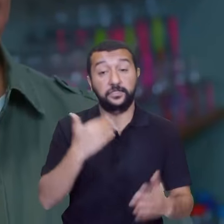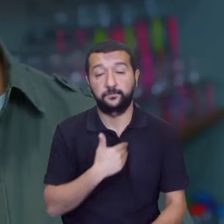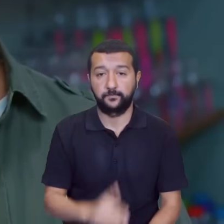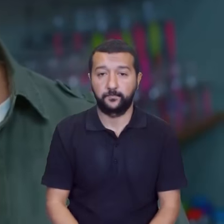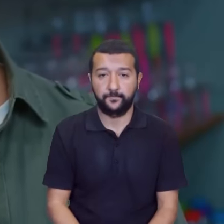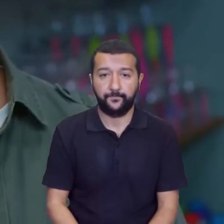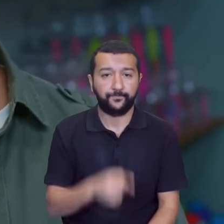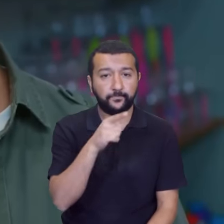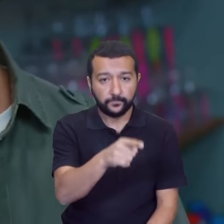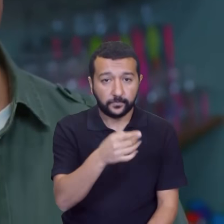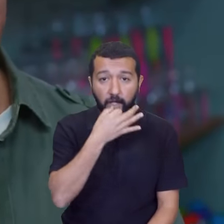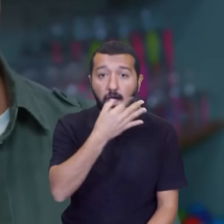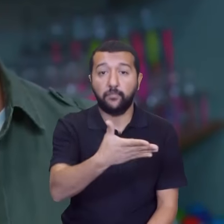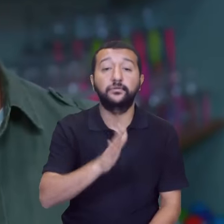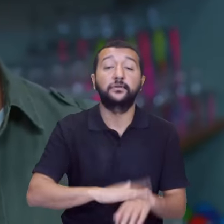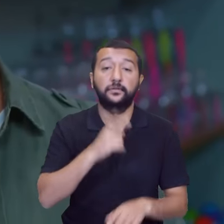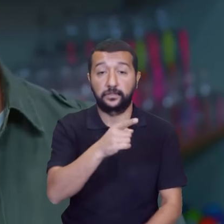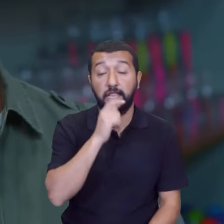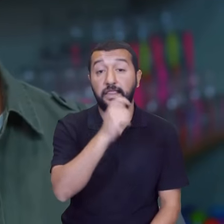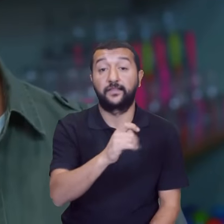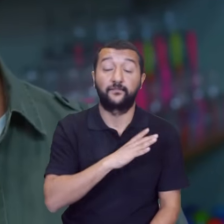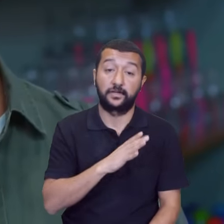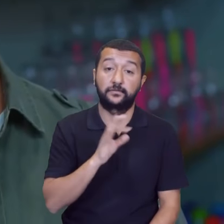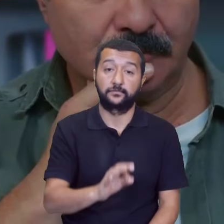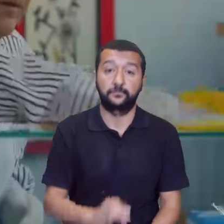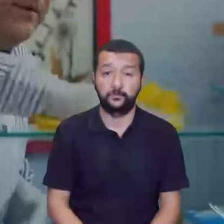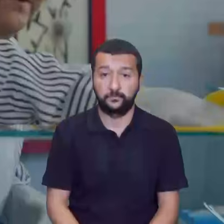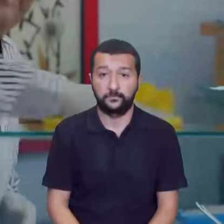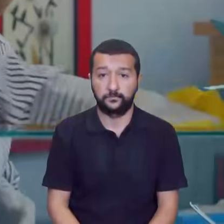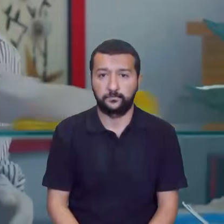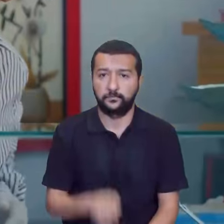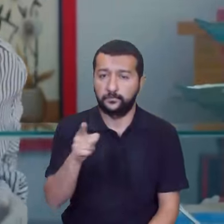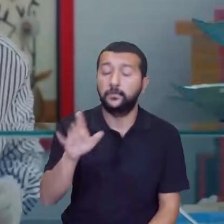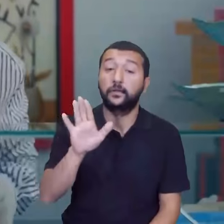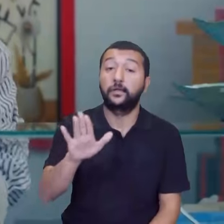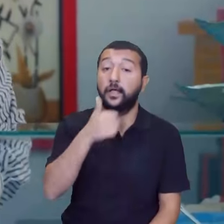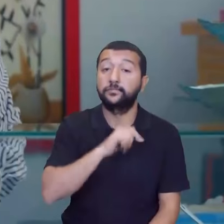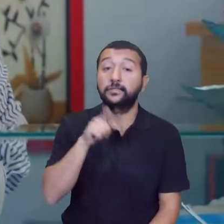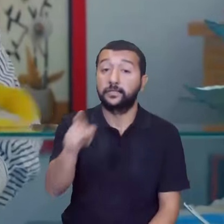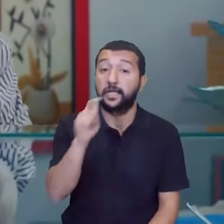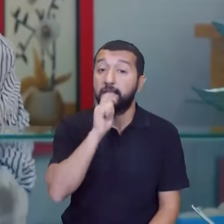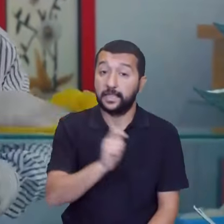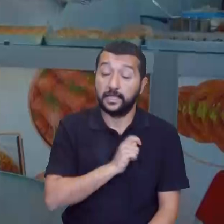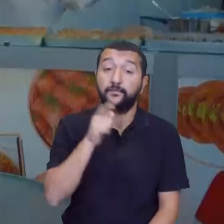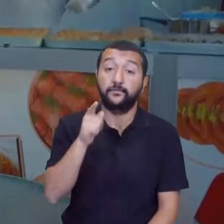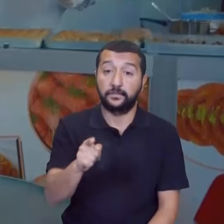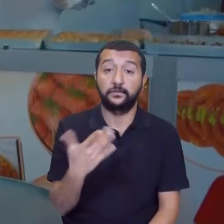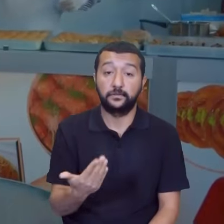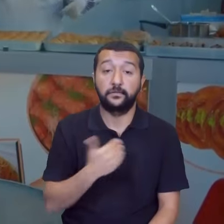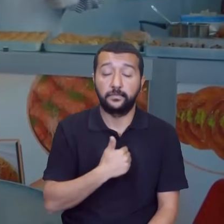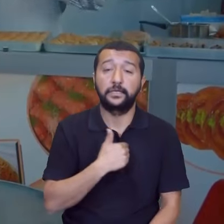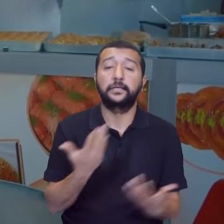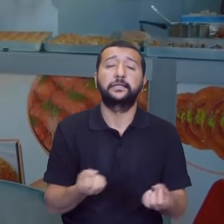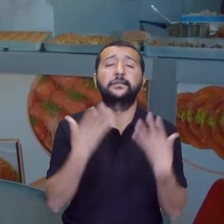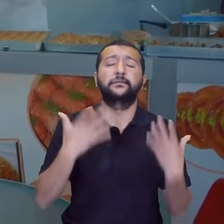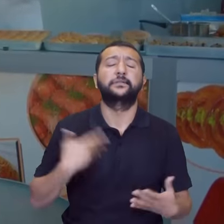şaşırdım. Sana reddedemeyeceğim bir teklifim var Perroş. Aman abiciğim aman. Tatlıcı. Senden gelecek teklif bana